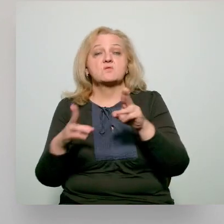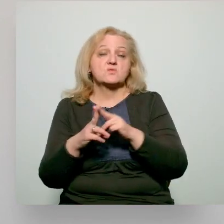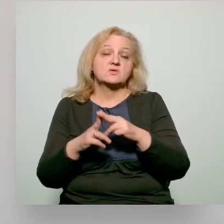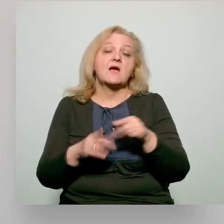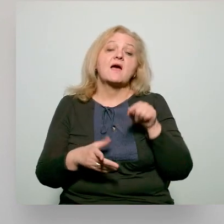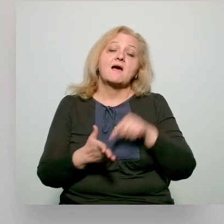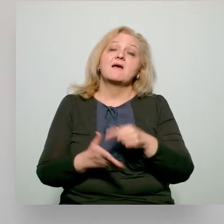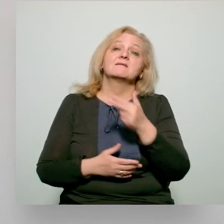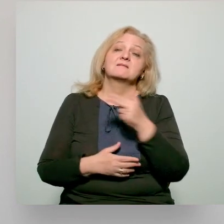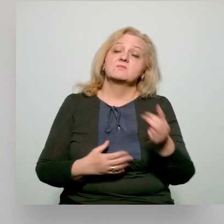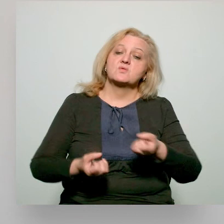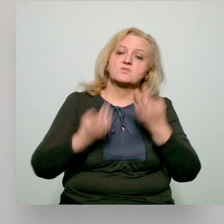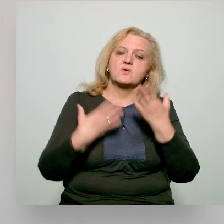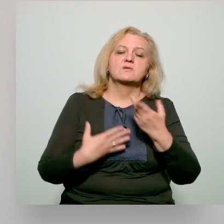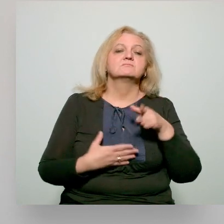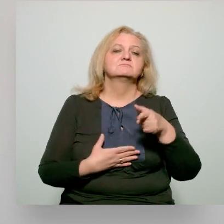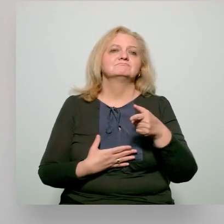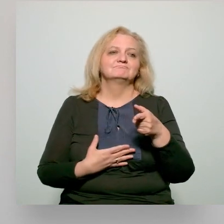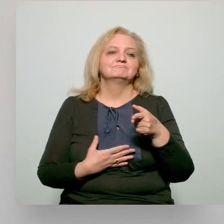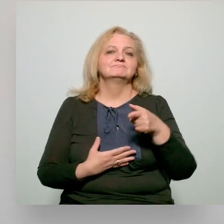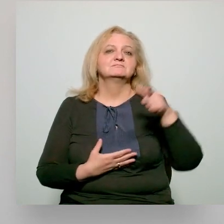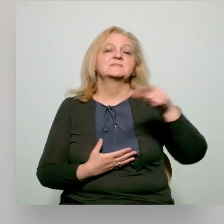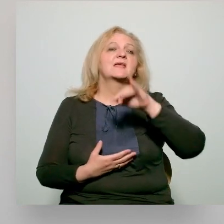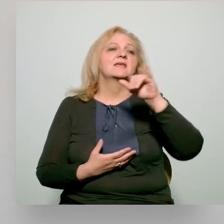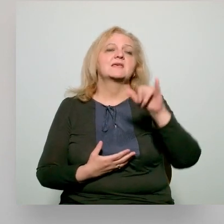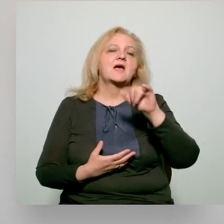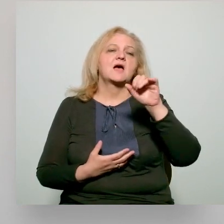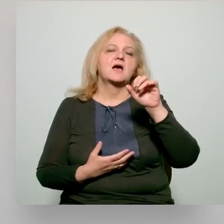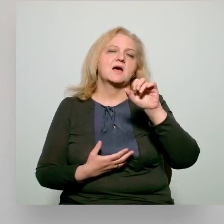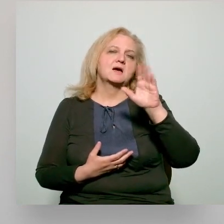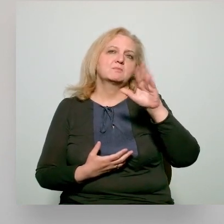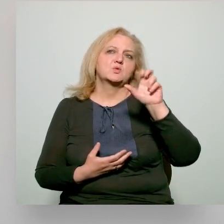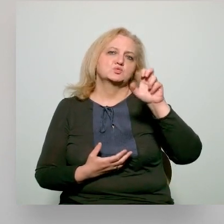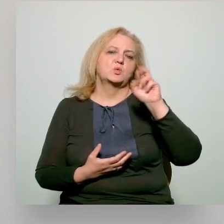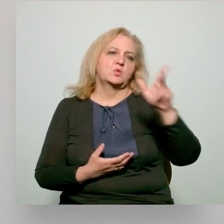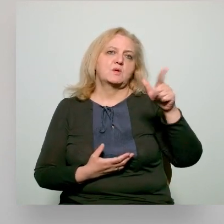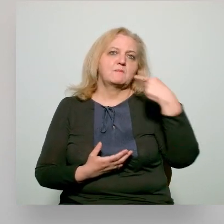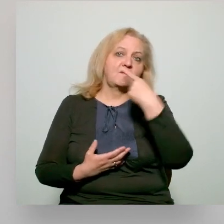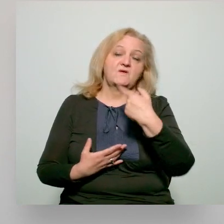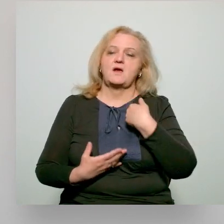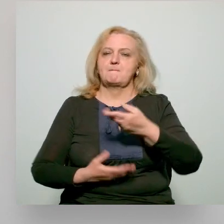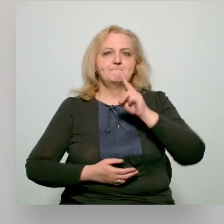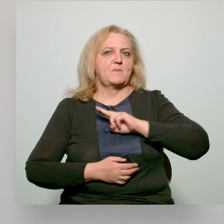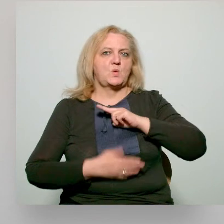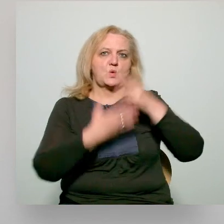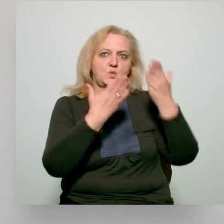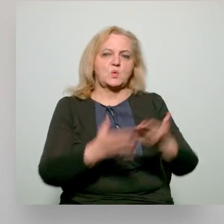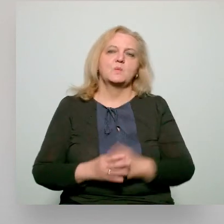to bardzo podoba mi się to, co powiedział Kołarjabczuk. Teraz mamy takie okno możliwości. Nie sądzę, by